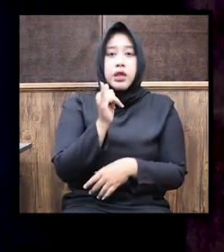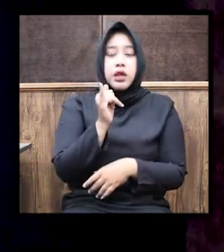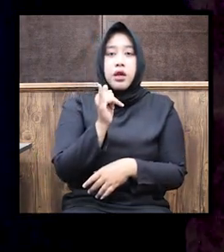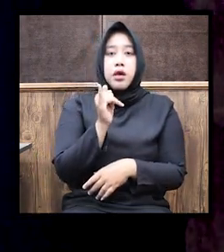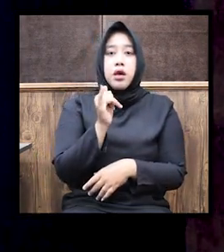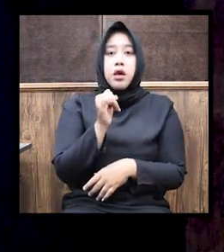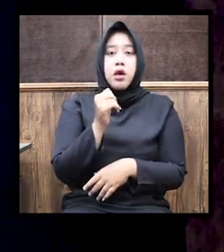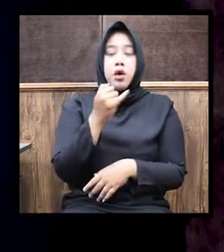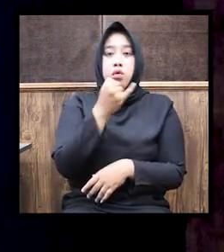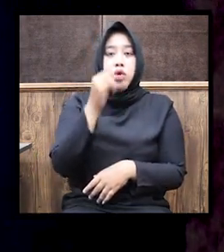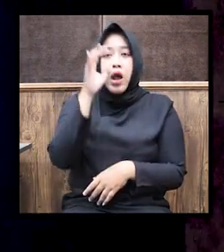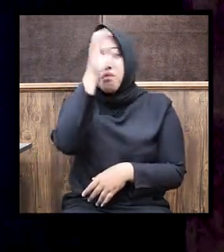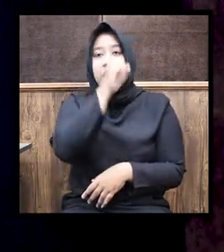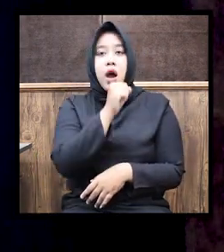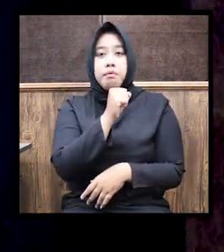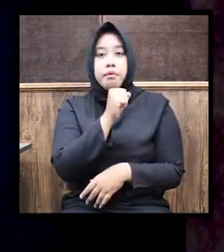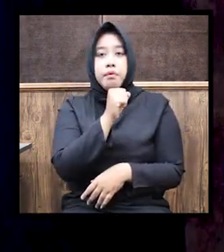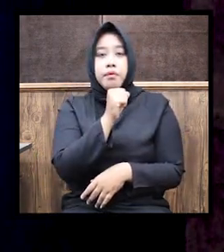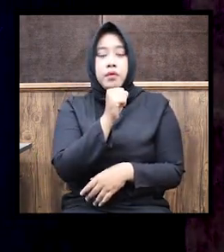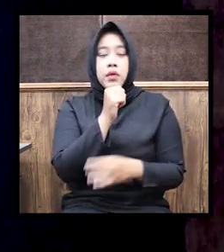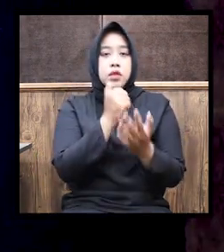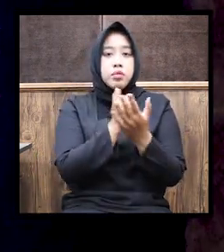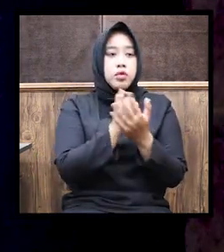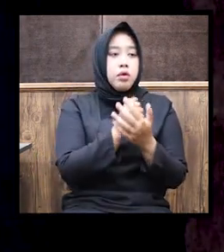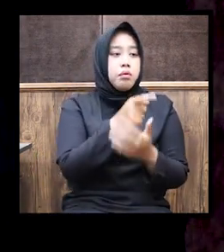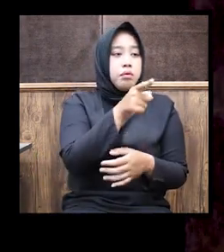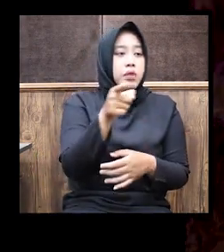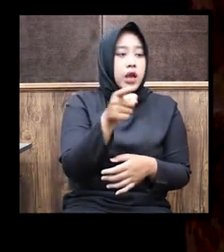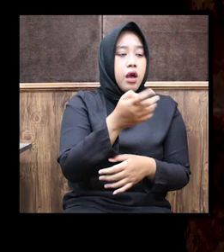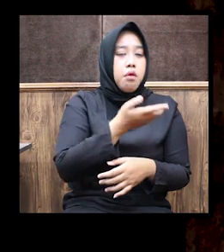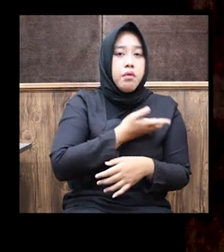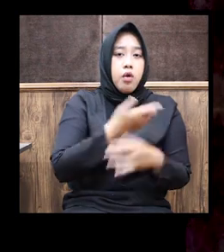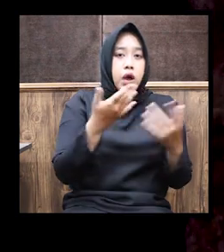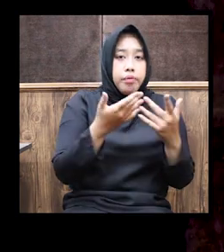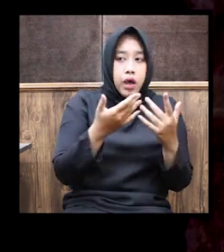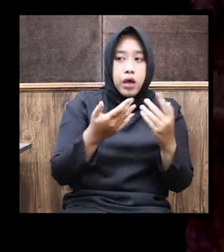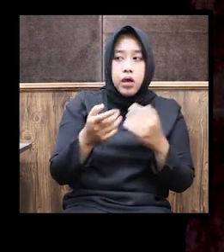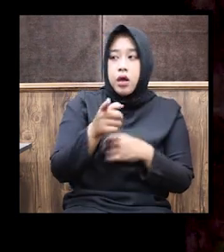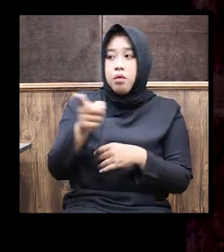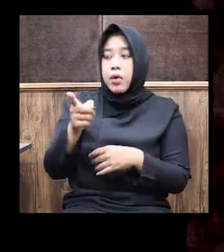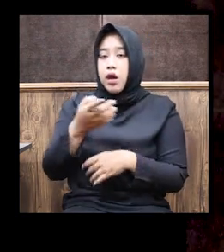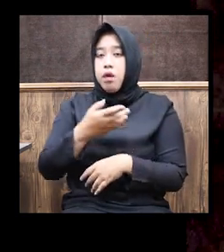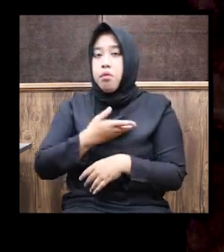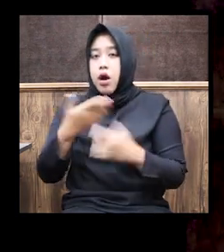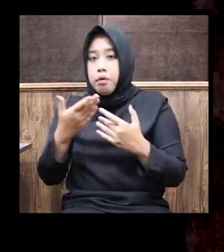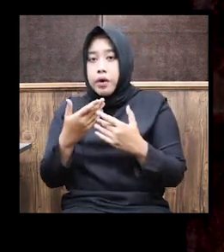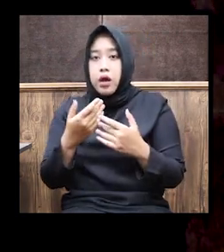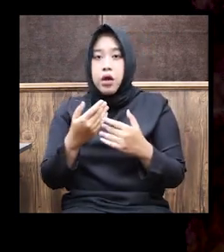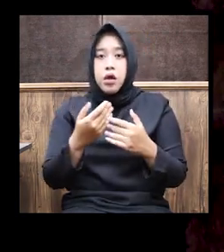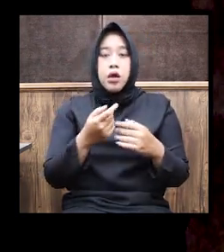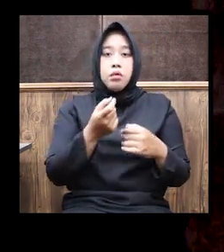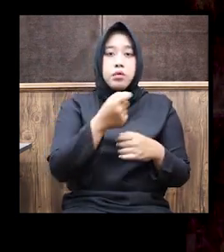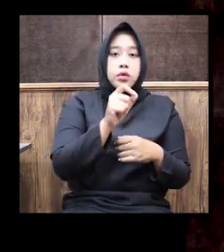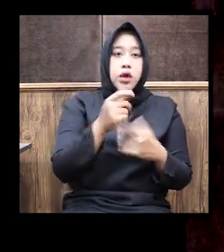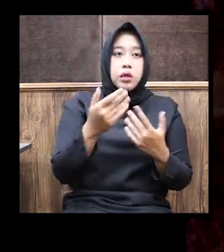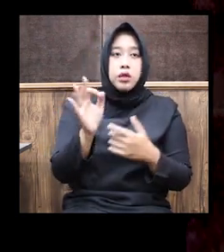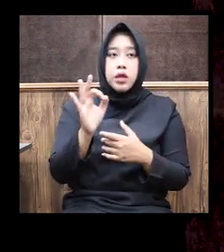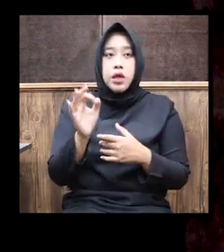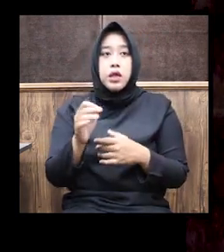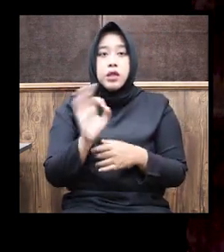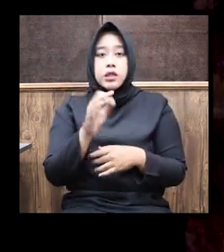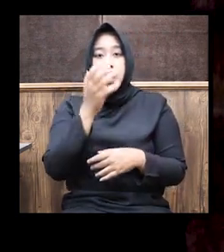temunya mas tidak bisa kita bagaimana keinginannya segala macam Nah kita penginnya teman-teman penyenang di juga jangan sunggkan